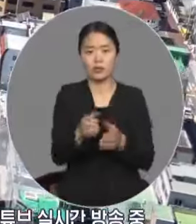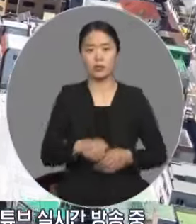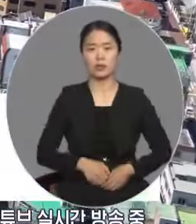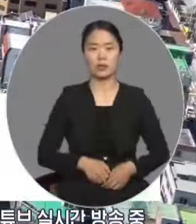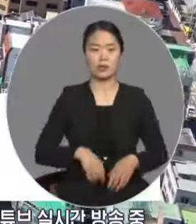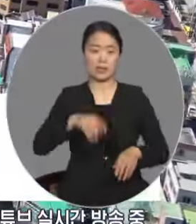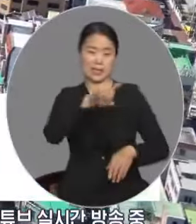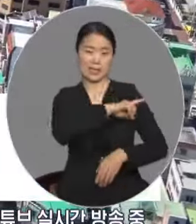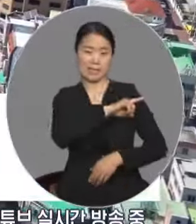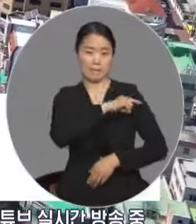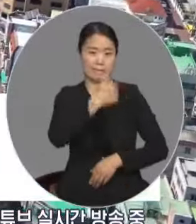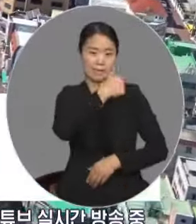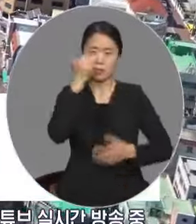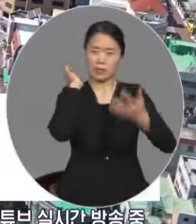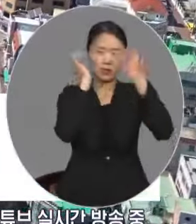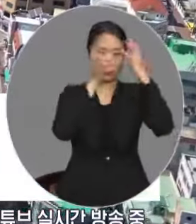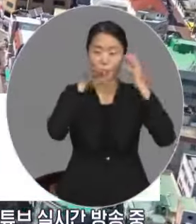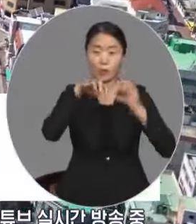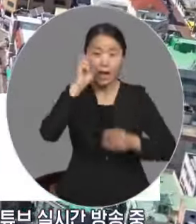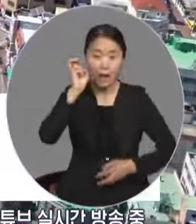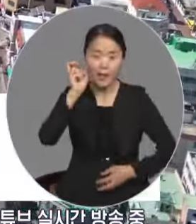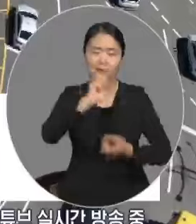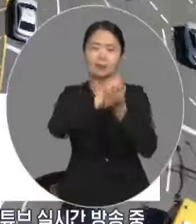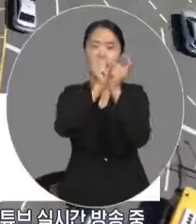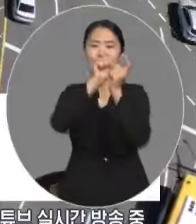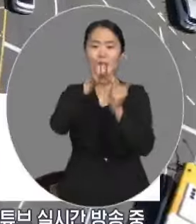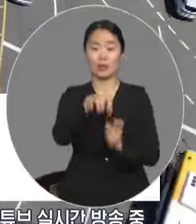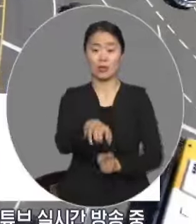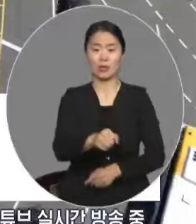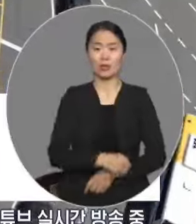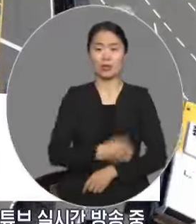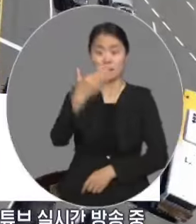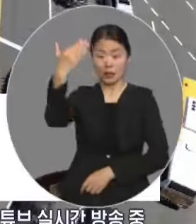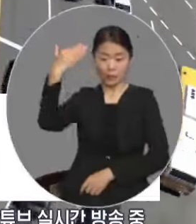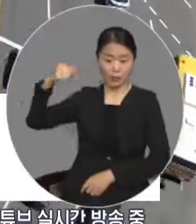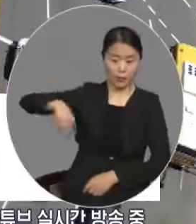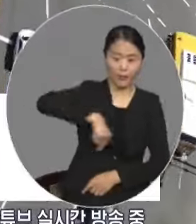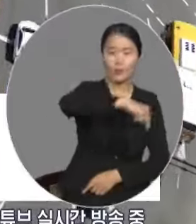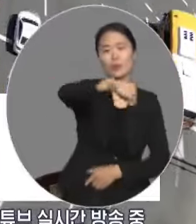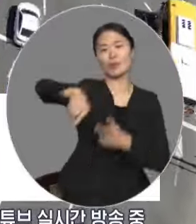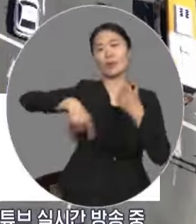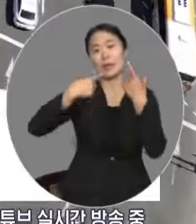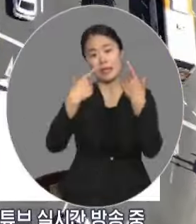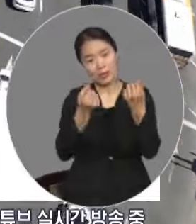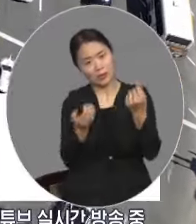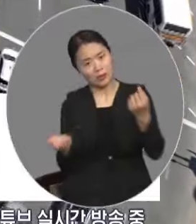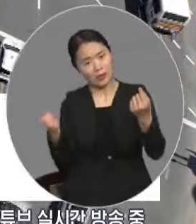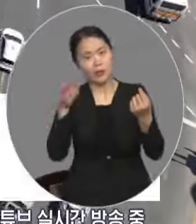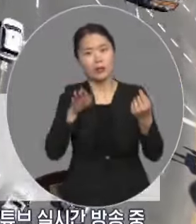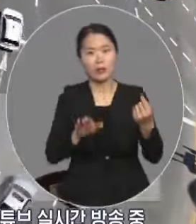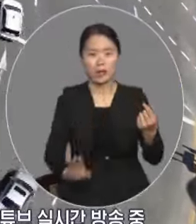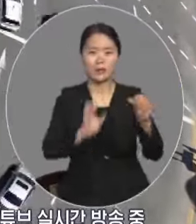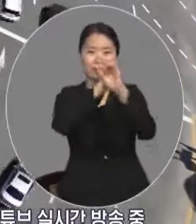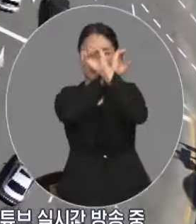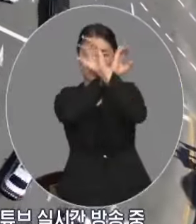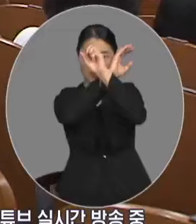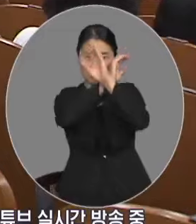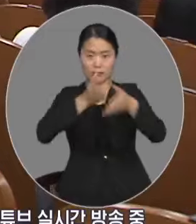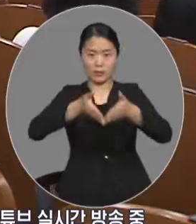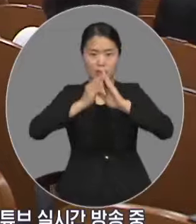큰 혼선이 예상되는 공업탑 로터리의 경우 기존 체계를 유지하되 교차로로 전환할 가능성도